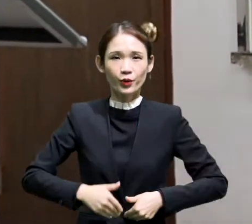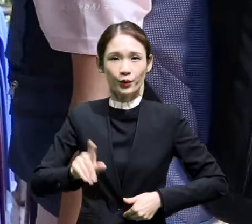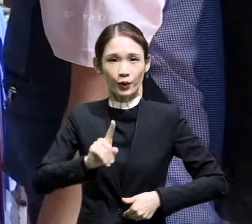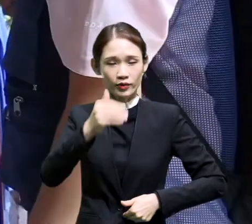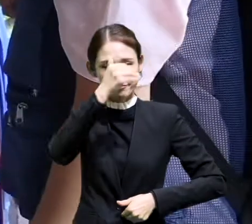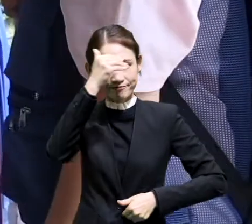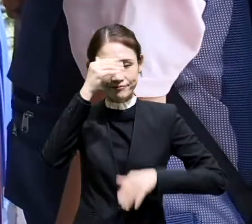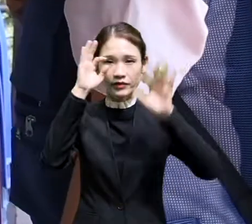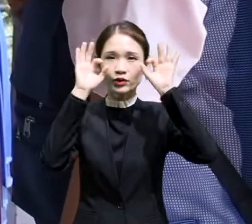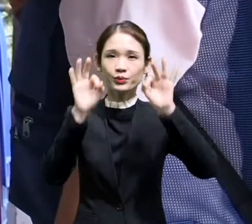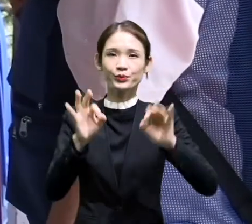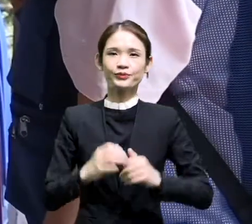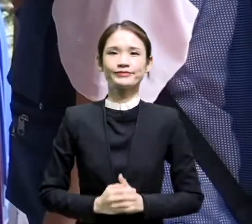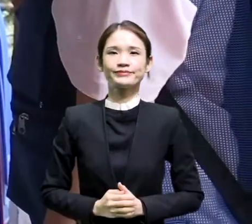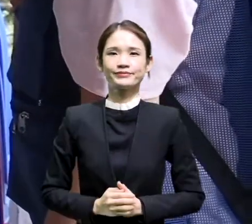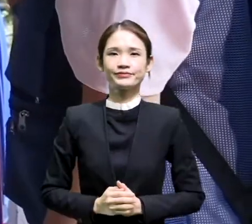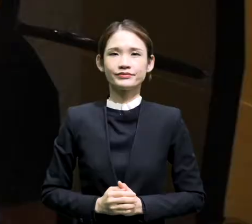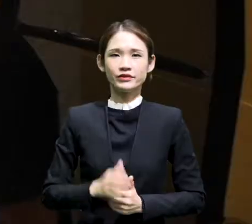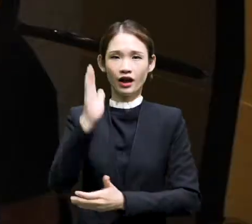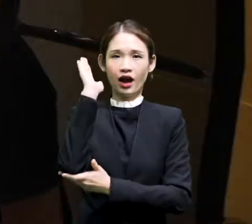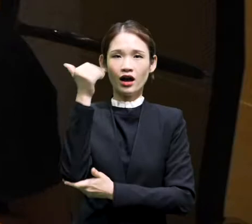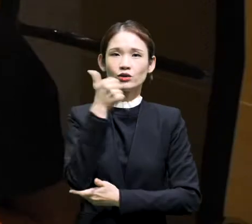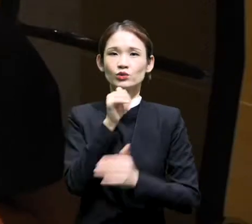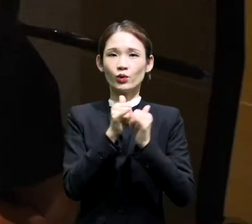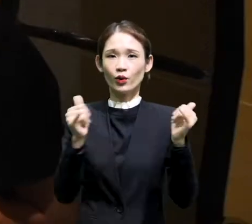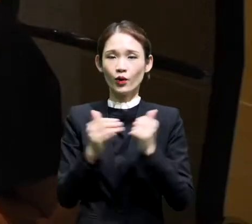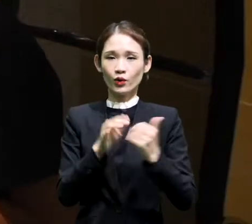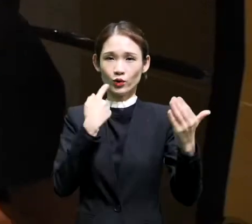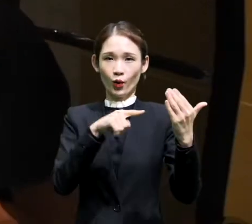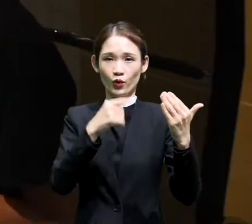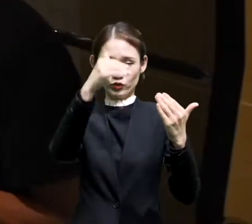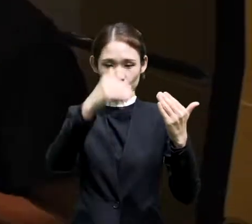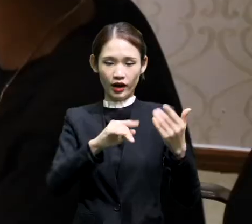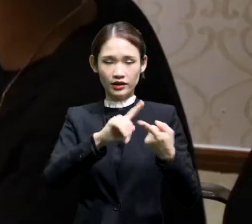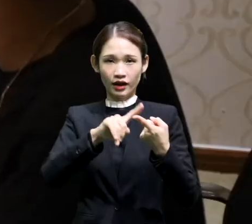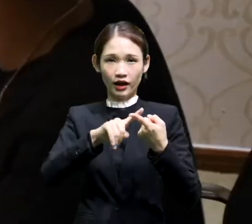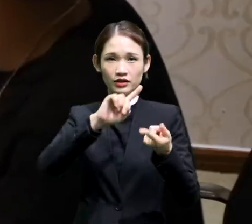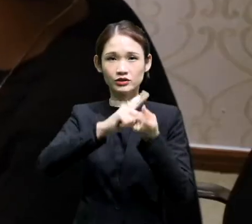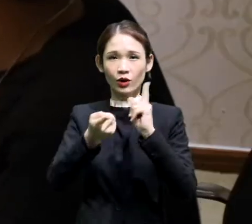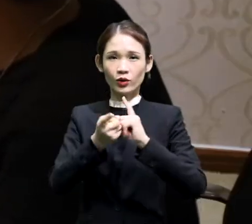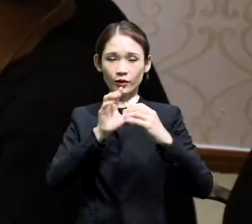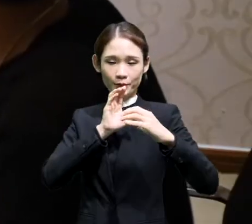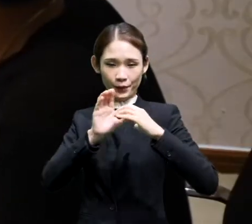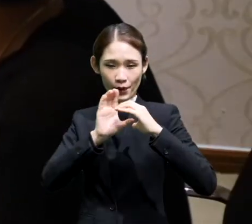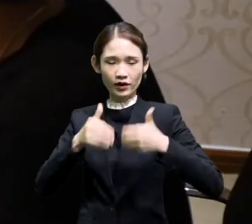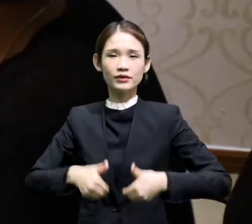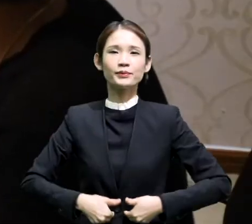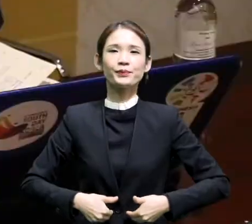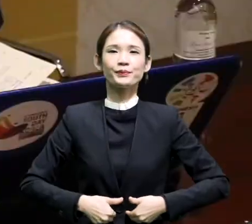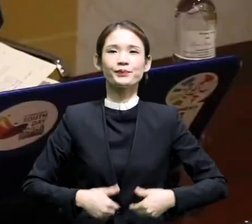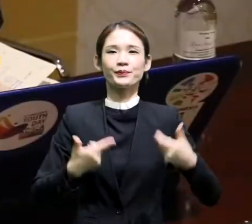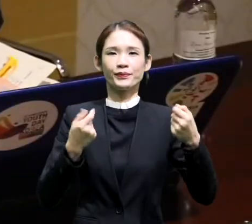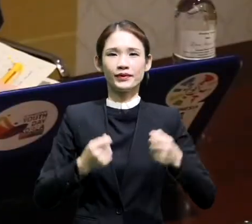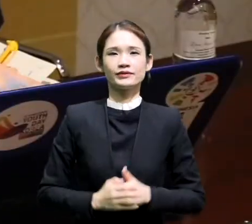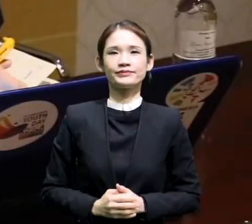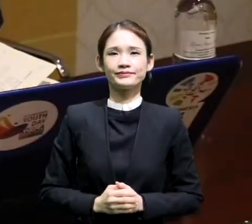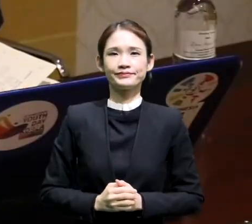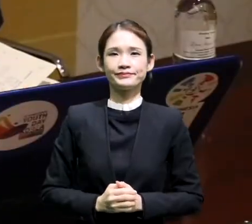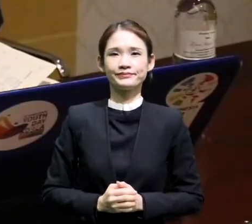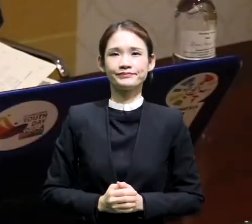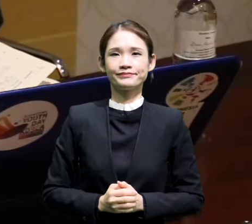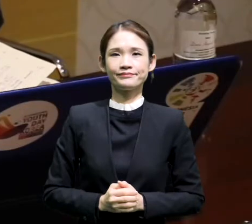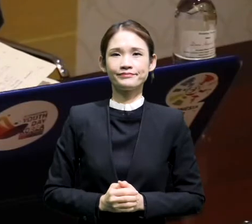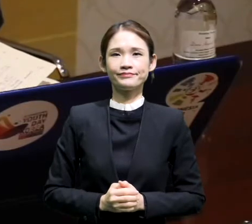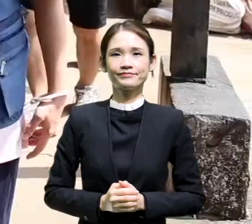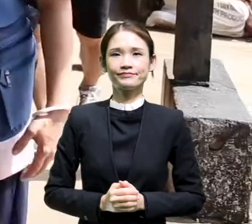있는지 살펴봅니다. 강의 통역원과 교육할 내용에 대해 서로 맞춰보는 시간도 빠질 수 없겠죠?